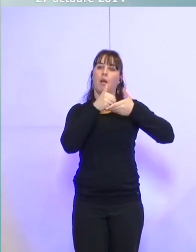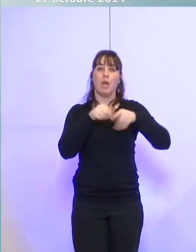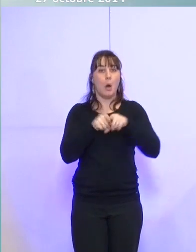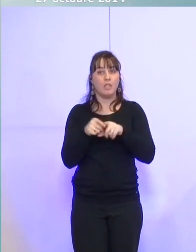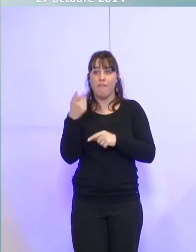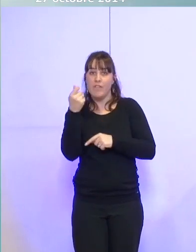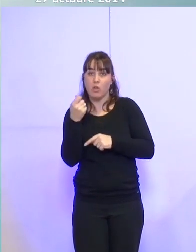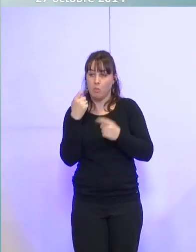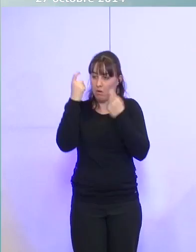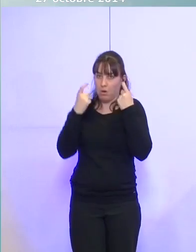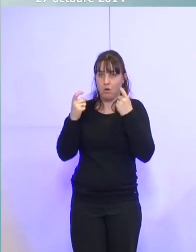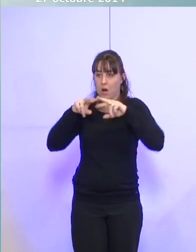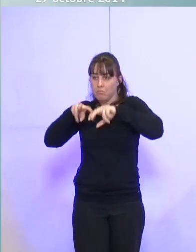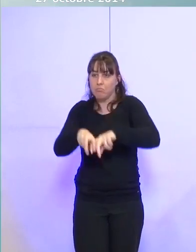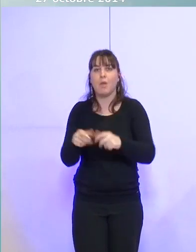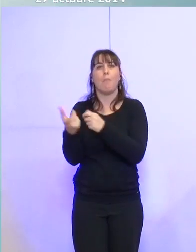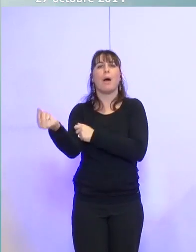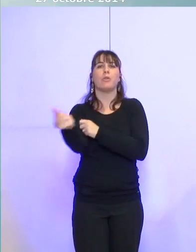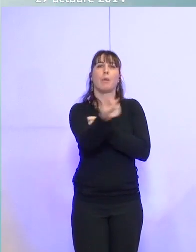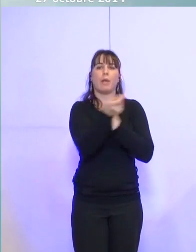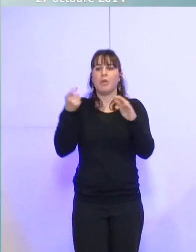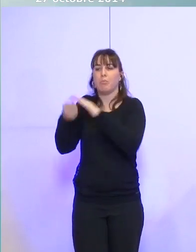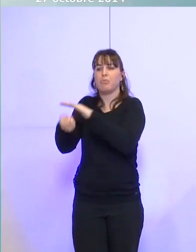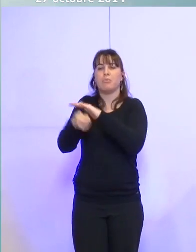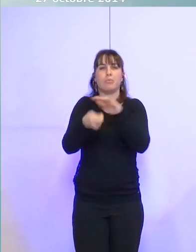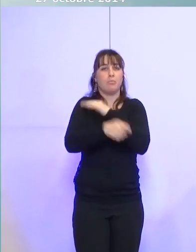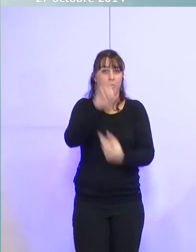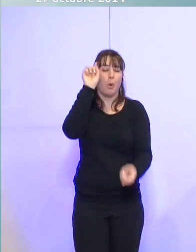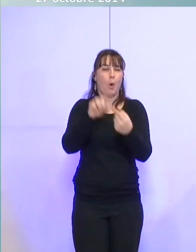des financements qui ont été versés aux différents partenaires dans ce cadre.